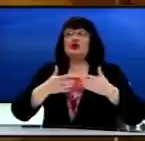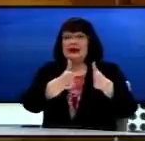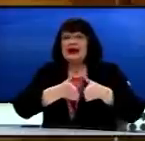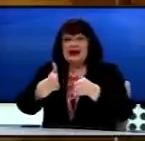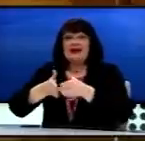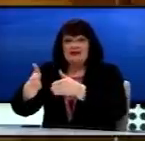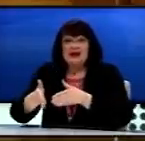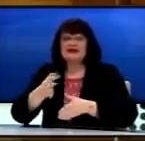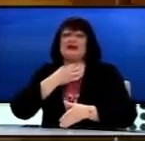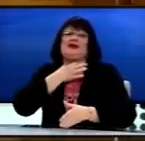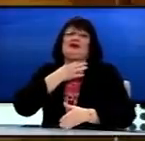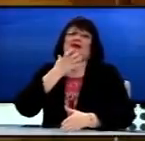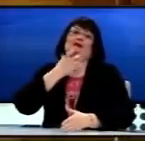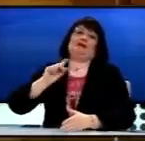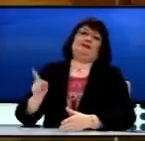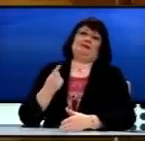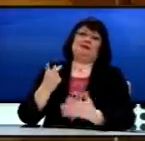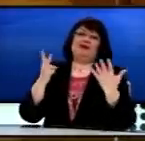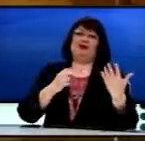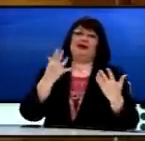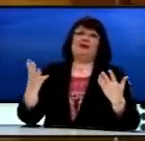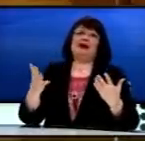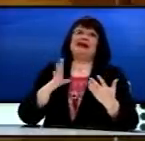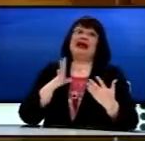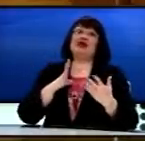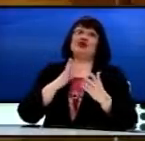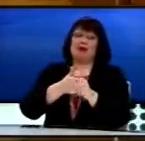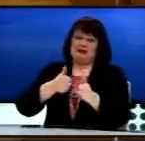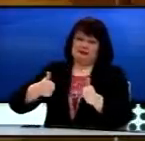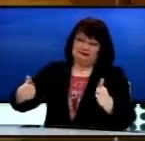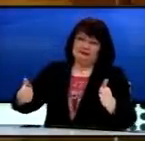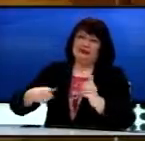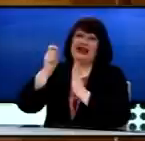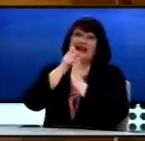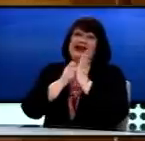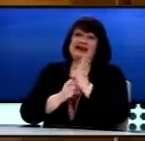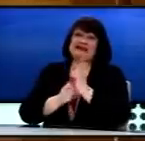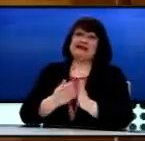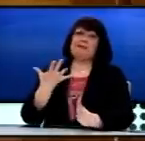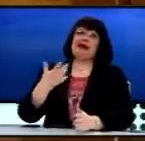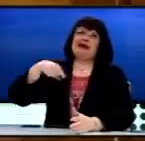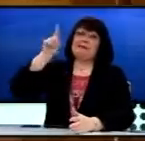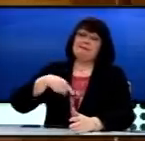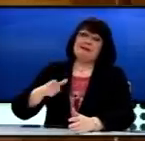ΜΕΘ. 75 άτομα λίστα αναμονής και πάνω από 5-24 ώρα.